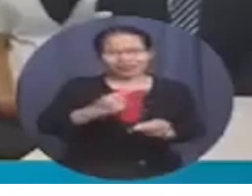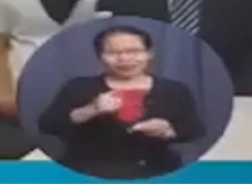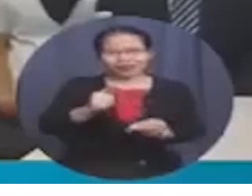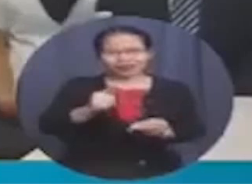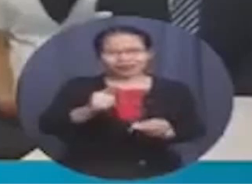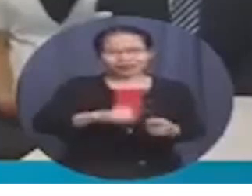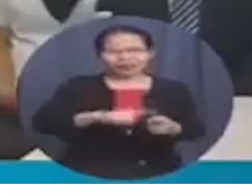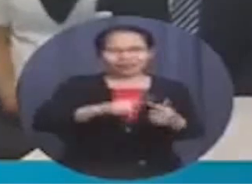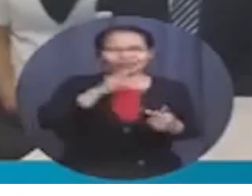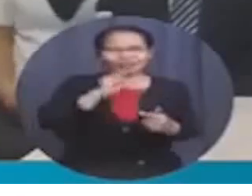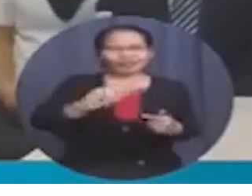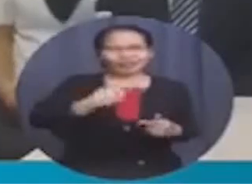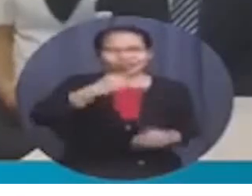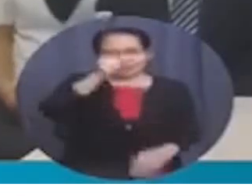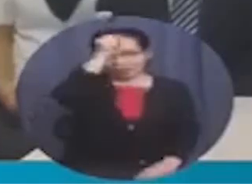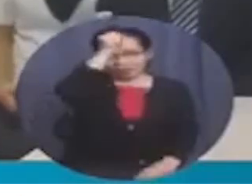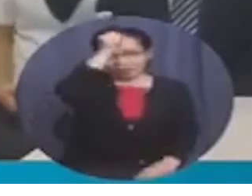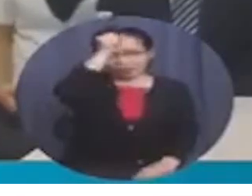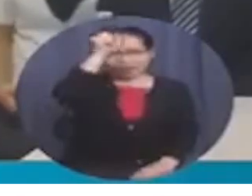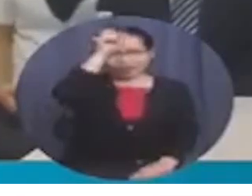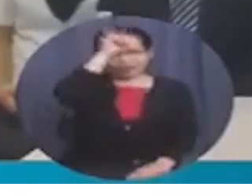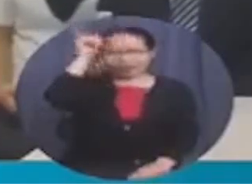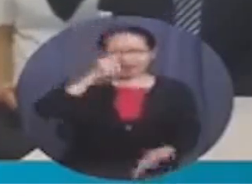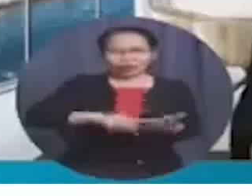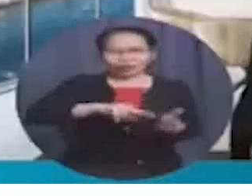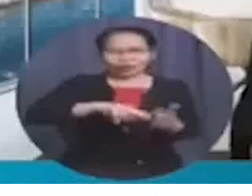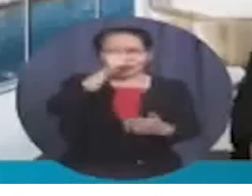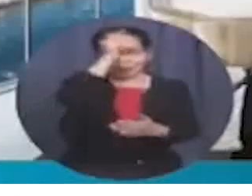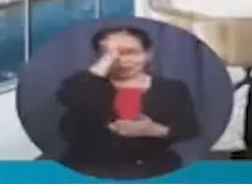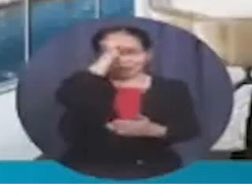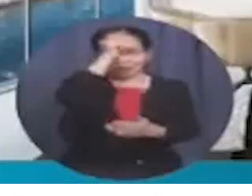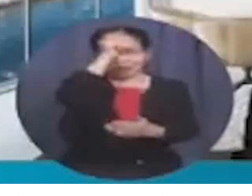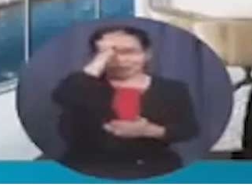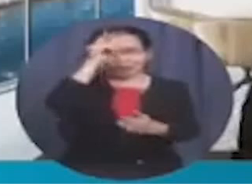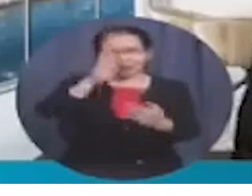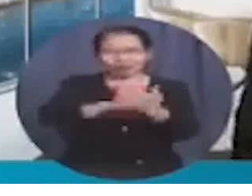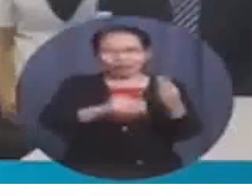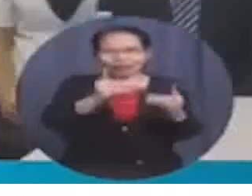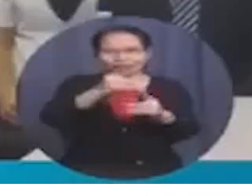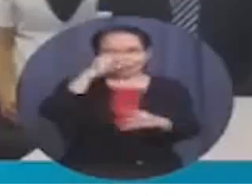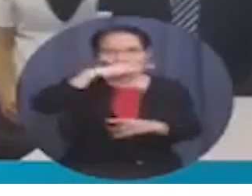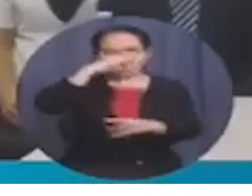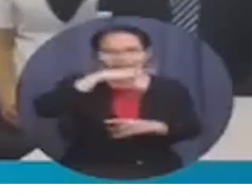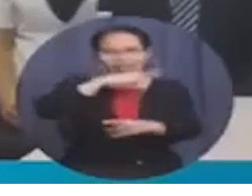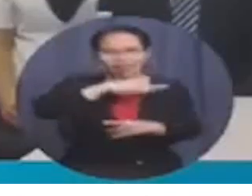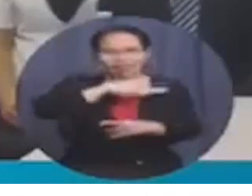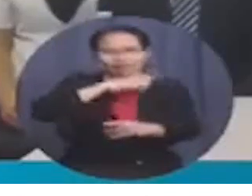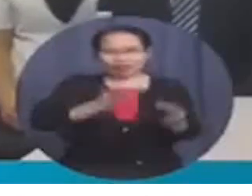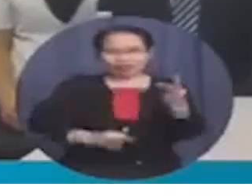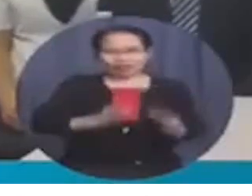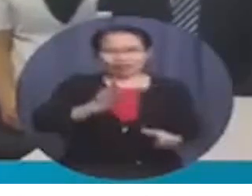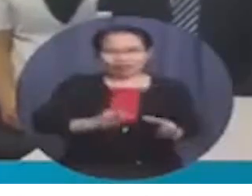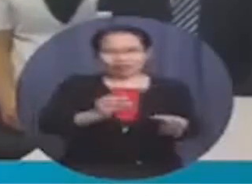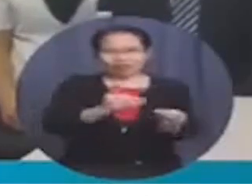Pagkasabihin mo, nagmumura ako, tanga talaga, pagka, ano ba ang kahulugan ng tanga? Balik sa diksyonaryong Pilipino. Ang humatol sa